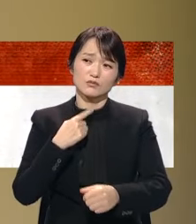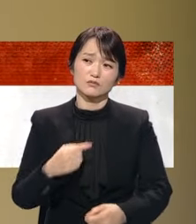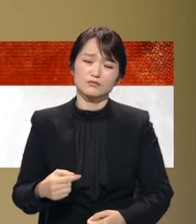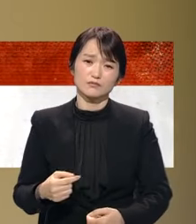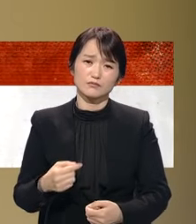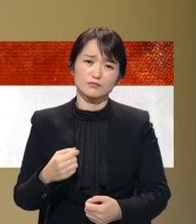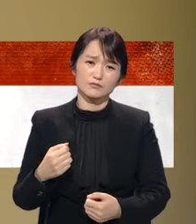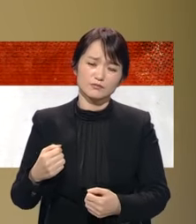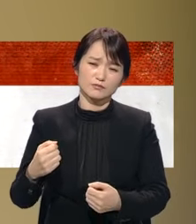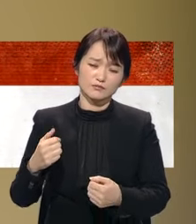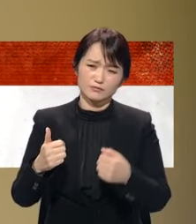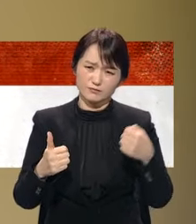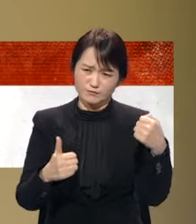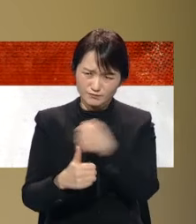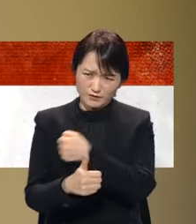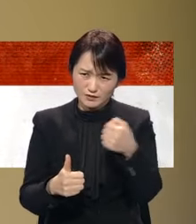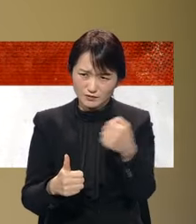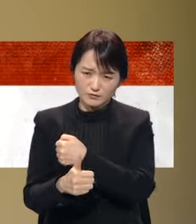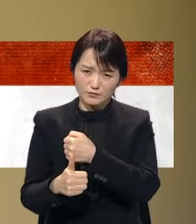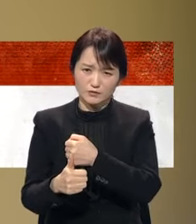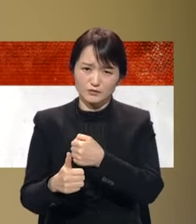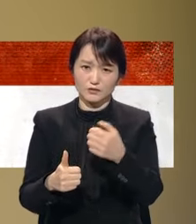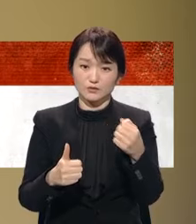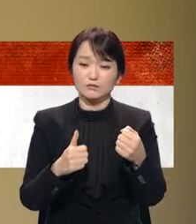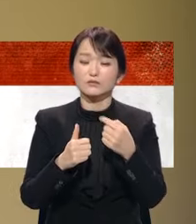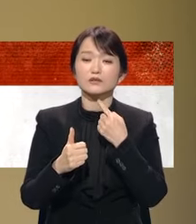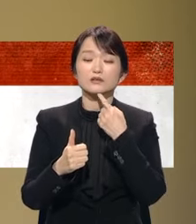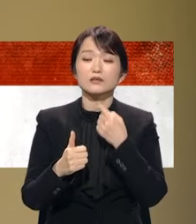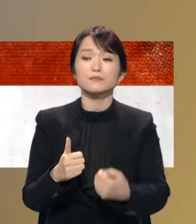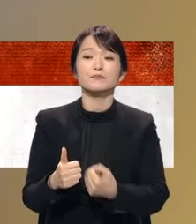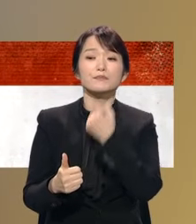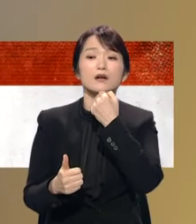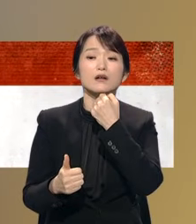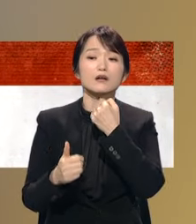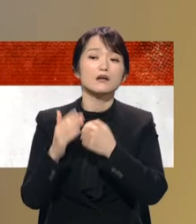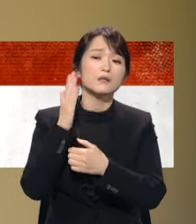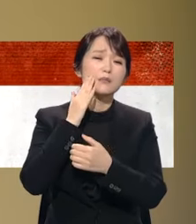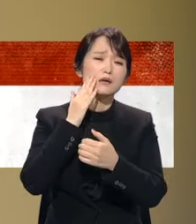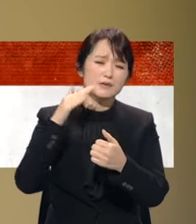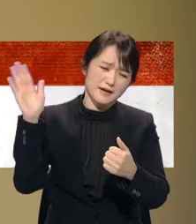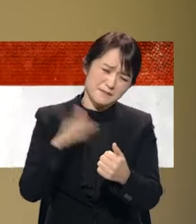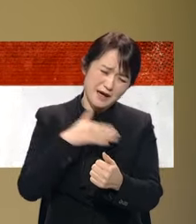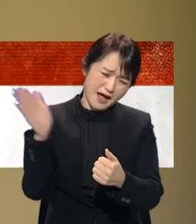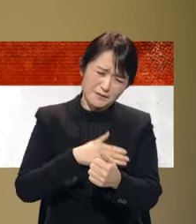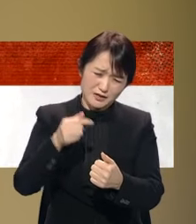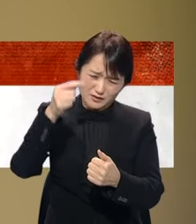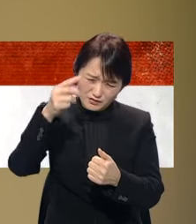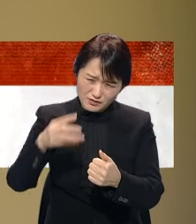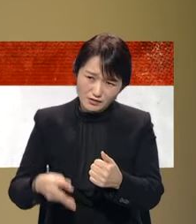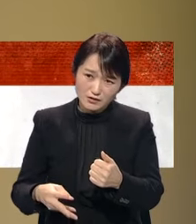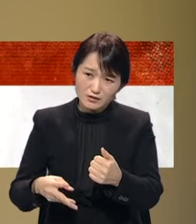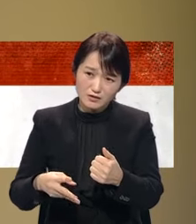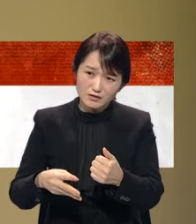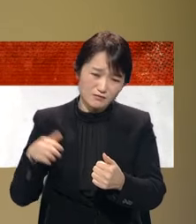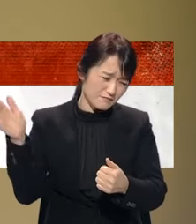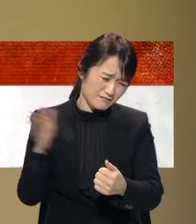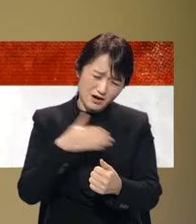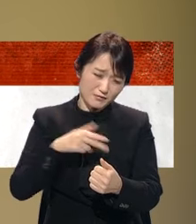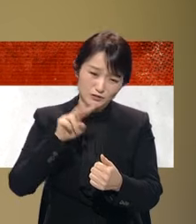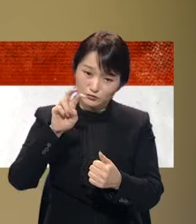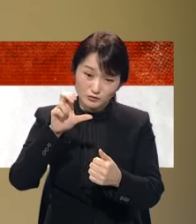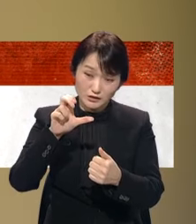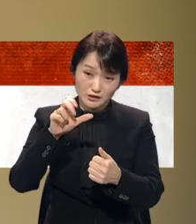이렇게 내려치고 주먹으로 턱을 간격하는 것도 있고 뺨은 진짜 수도 없이 많이 맞았어요. 그 25대가 끝이 아니라 그